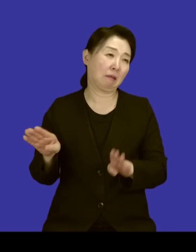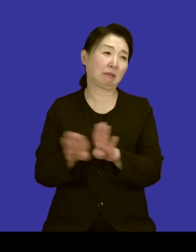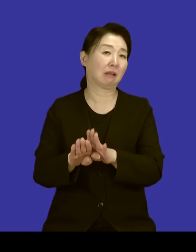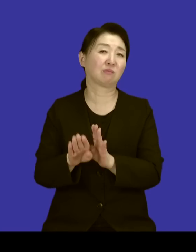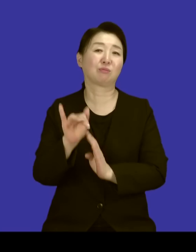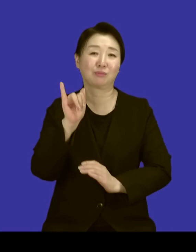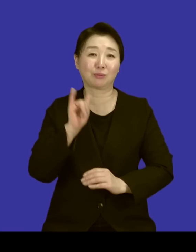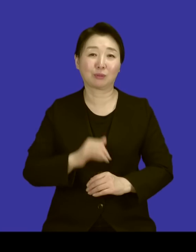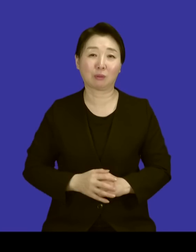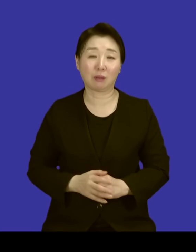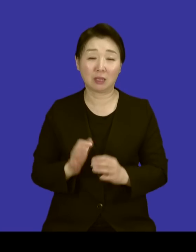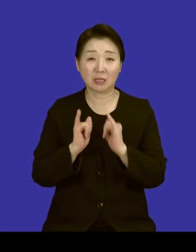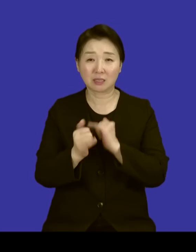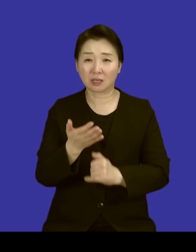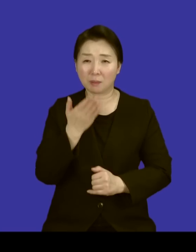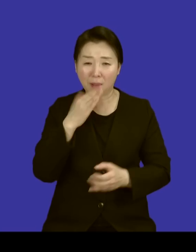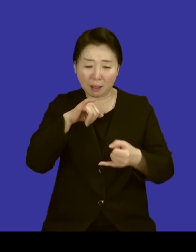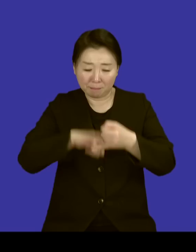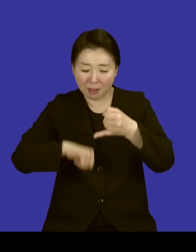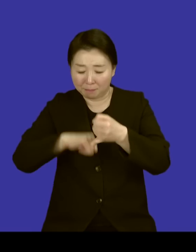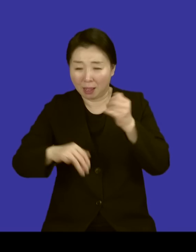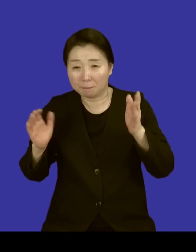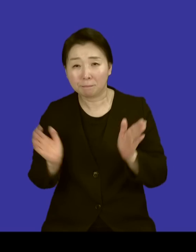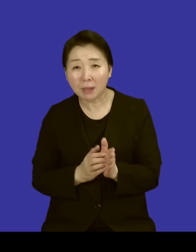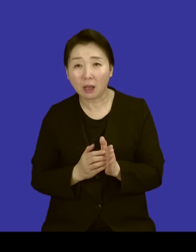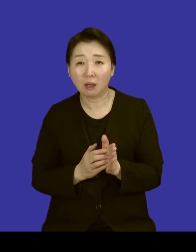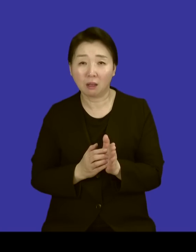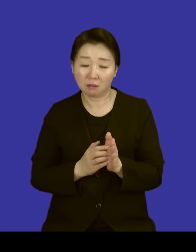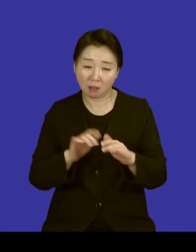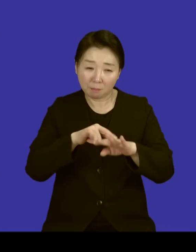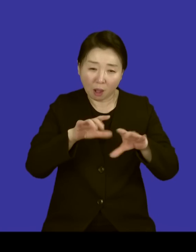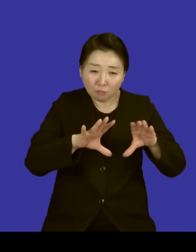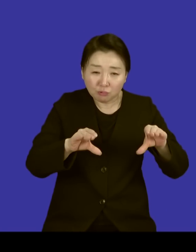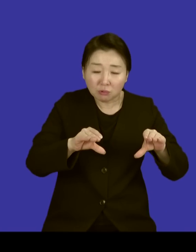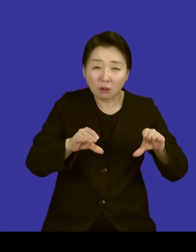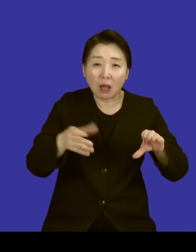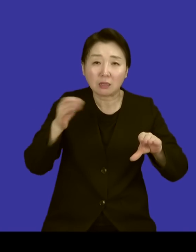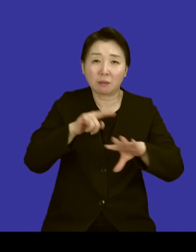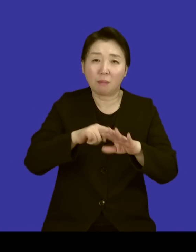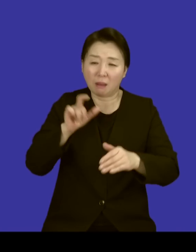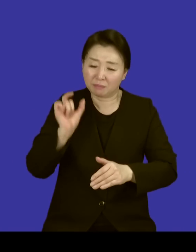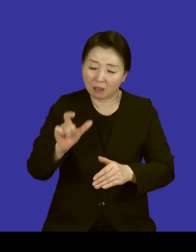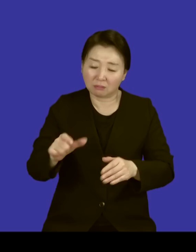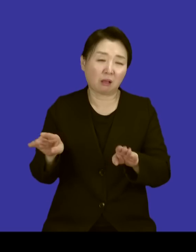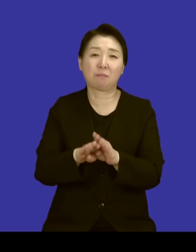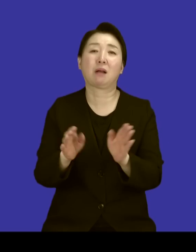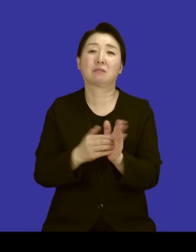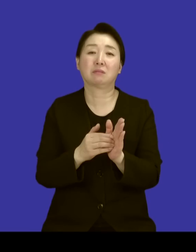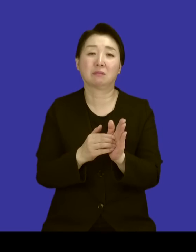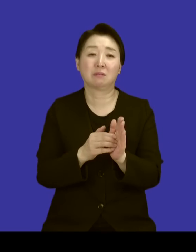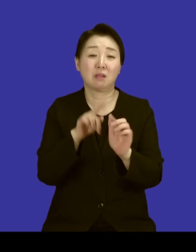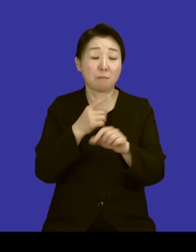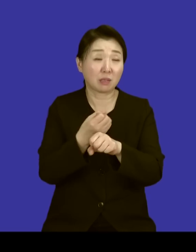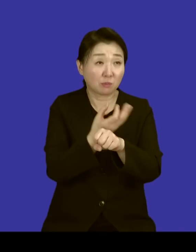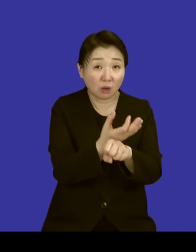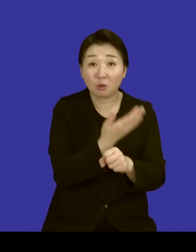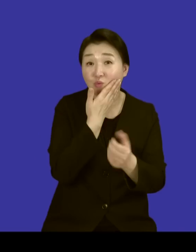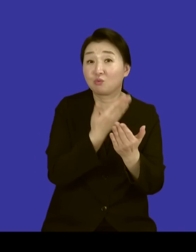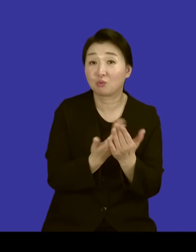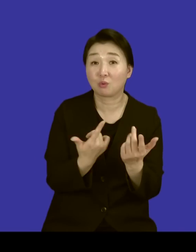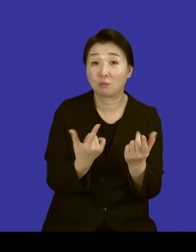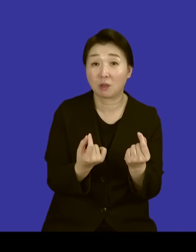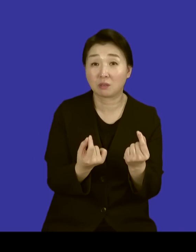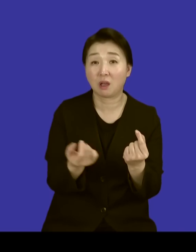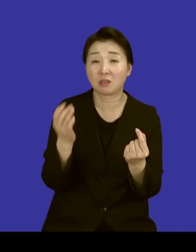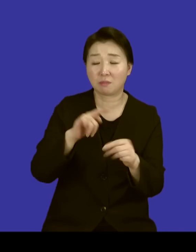했었거든요. 맞아요. 사람이 밥 몇 끼만 못 먹어도 그 부드러웠던 마음이 정말 그렇게 딱딱해지는데 네. 우리가 말씀을 전하는 것도